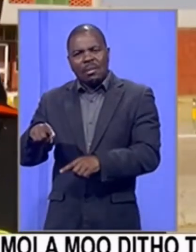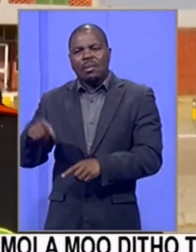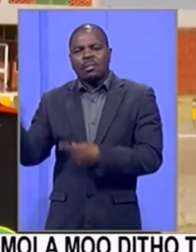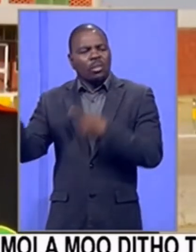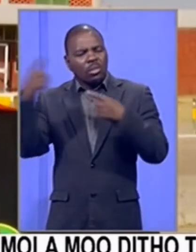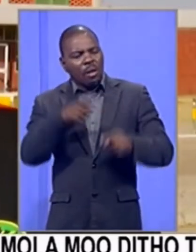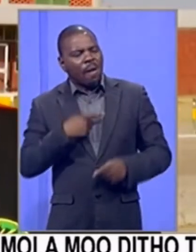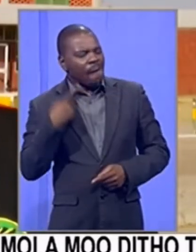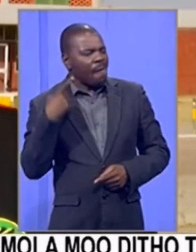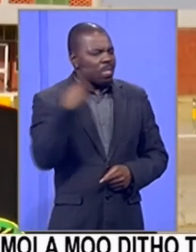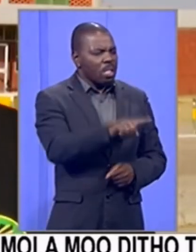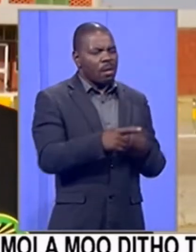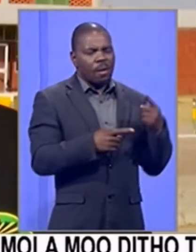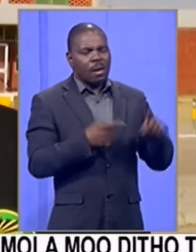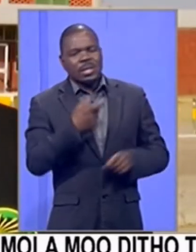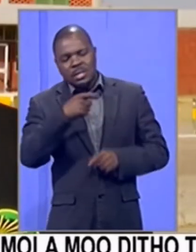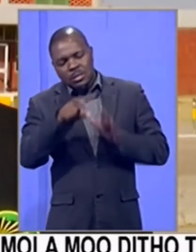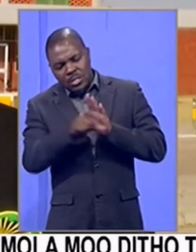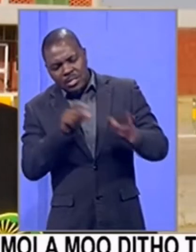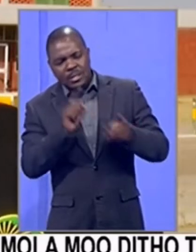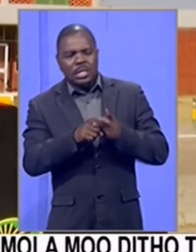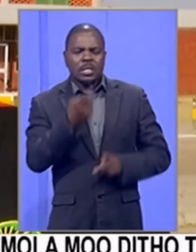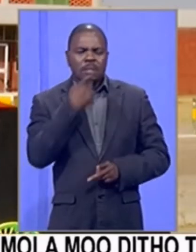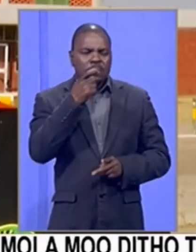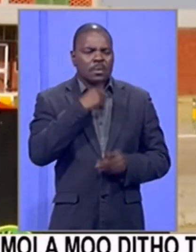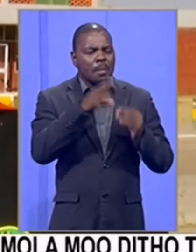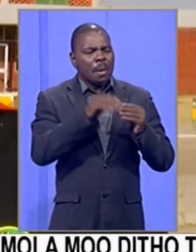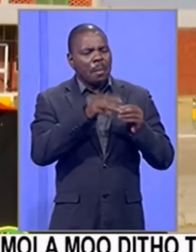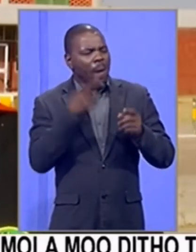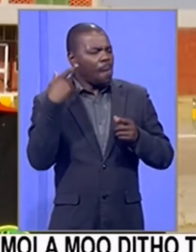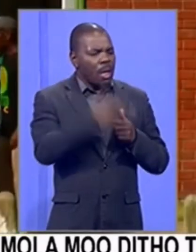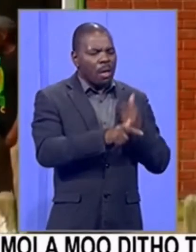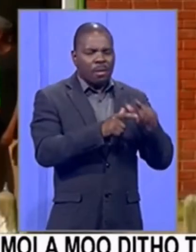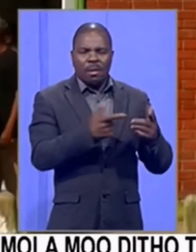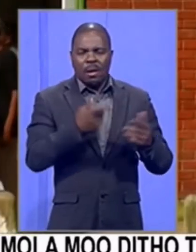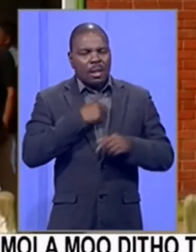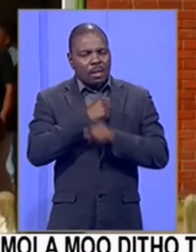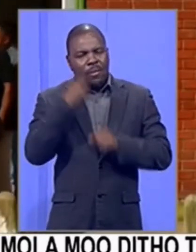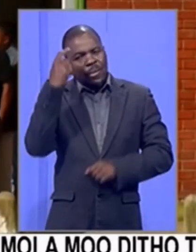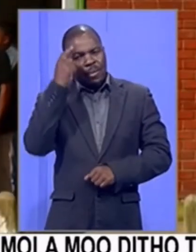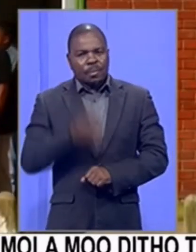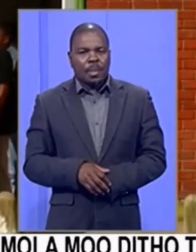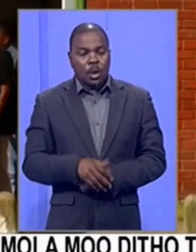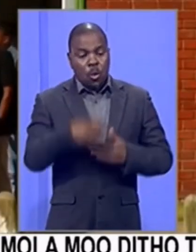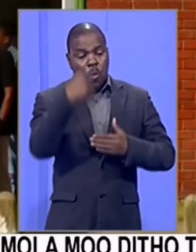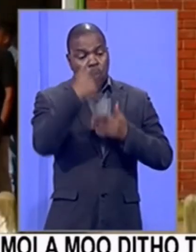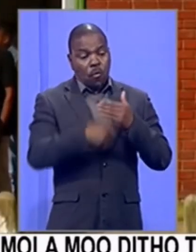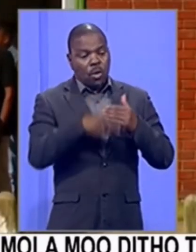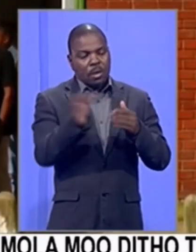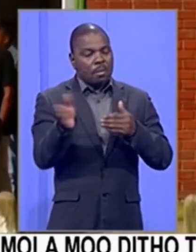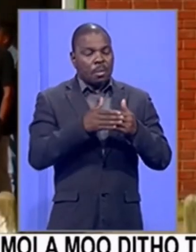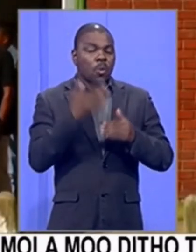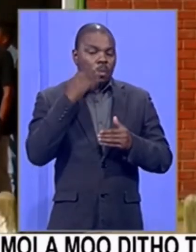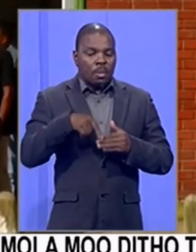fosha ditena le masfika mo members tša PAC. Seboka sena ho lebeletswe hore se kwalwe ka Sontaha.